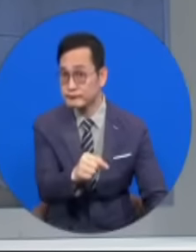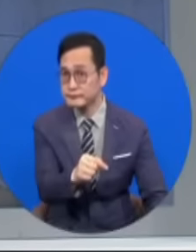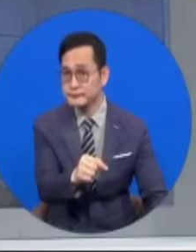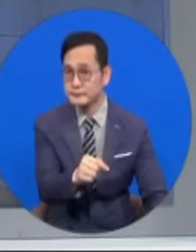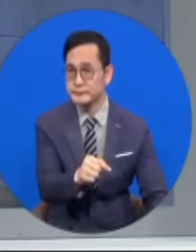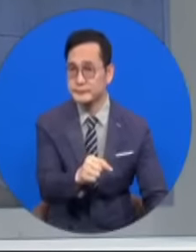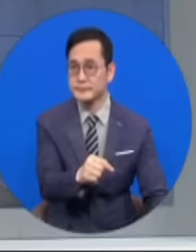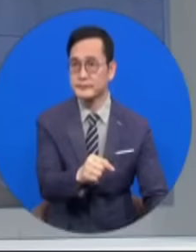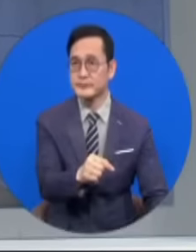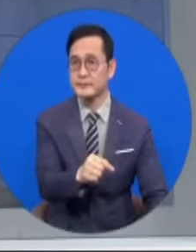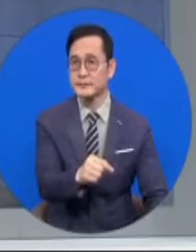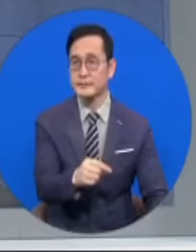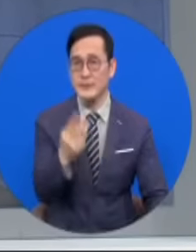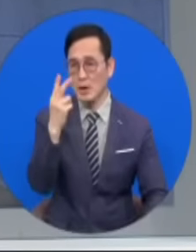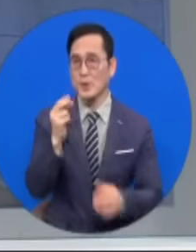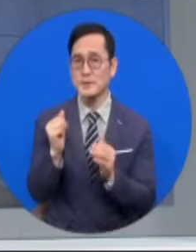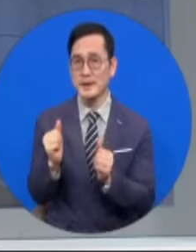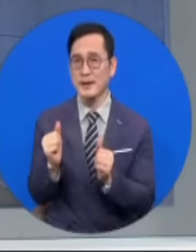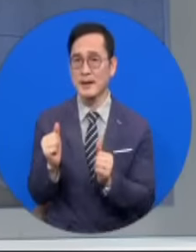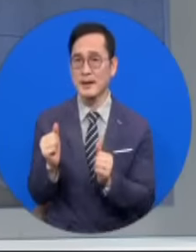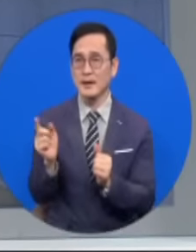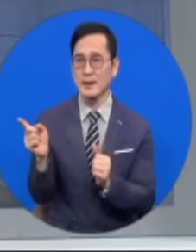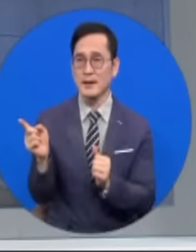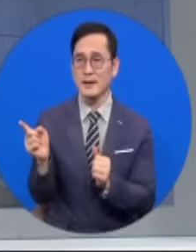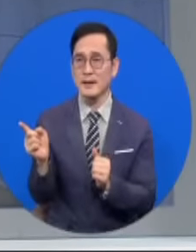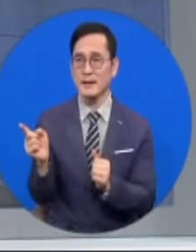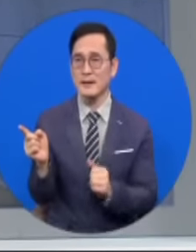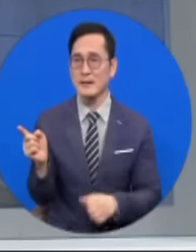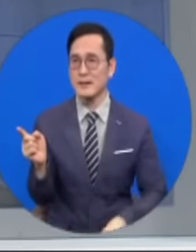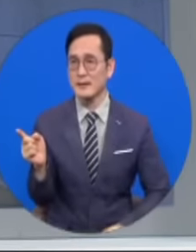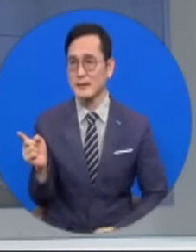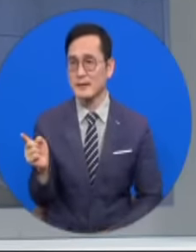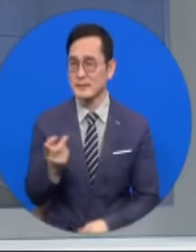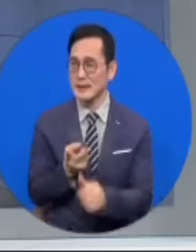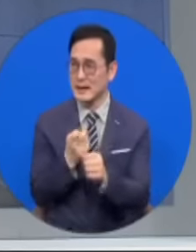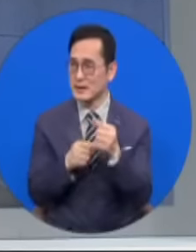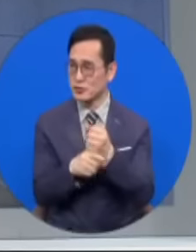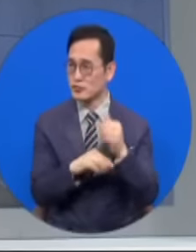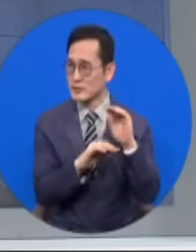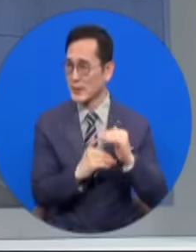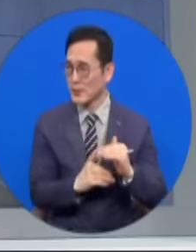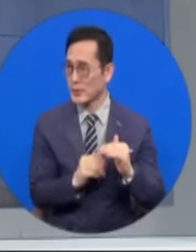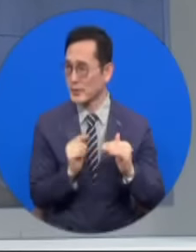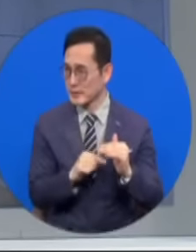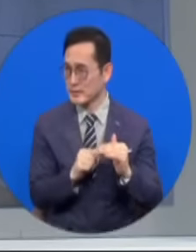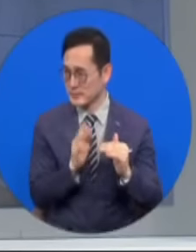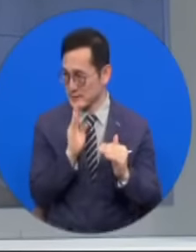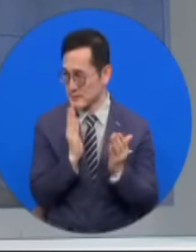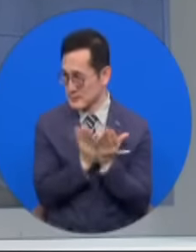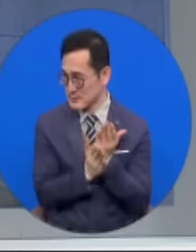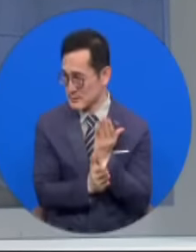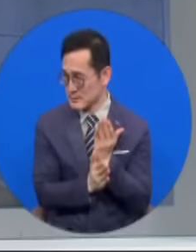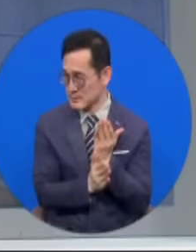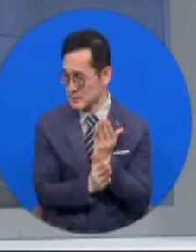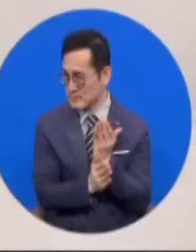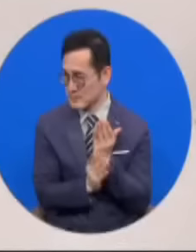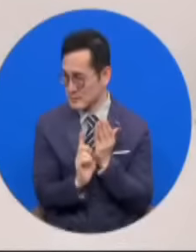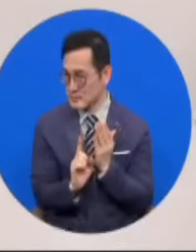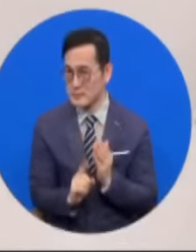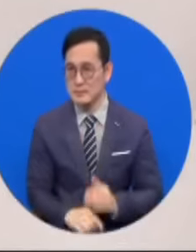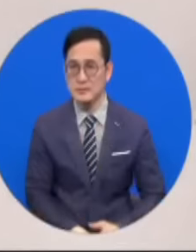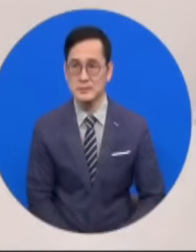박상용 검사의 여러가지 뭐 탄핵 사유 중에 그 눈살을 좀 찌푸리게 했던 그 내용은 전혀 사실이 아니라는 거죠 그런데